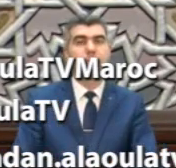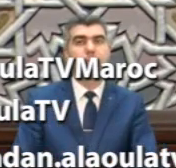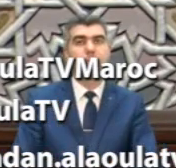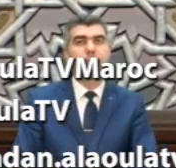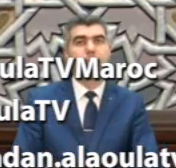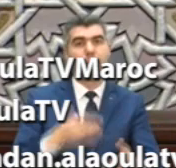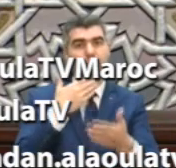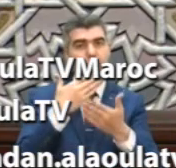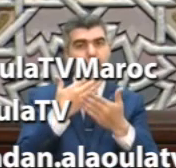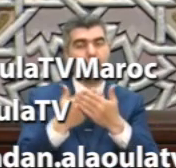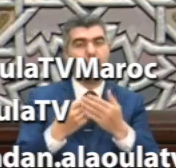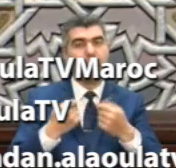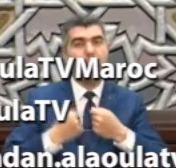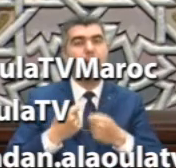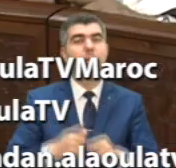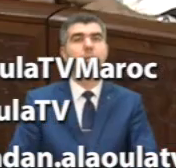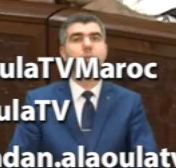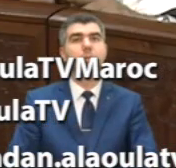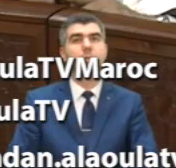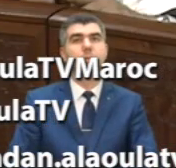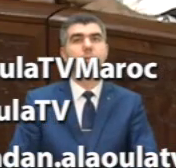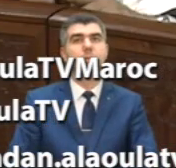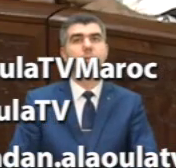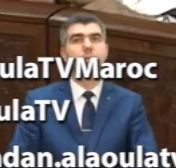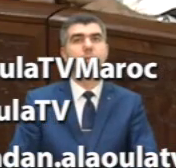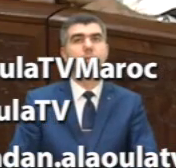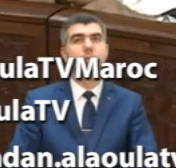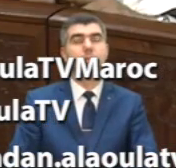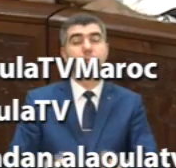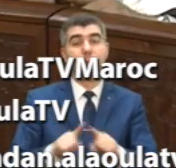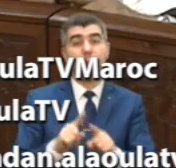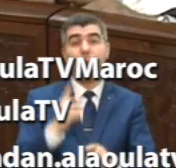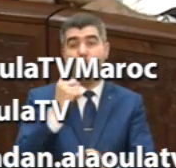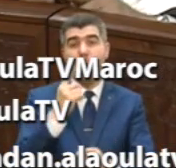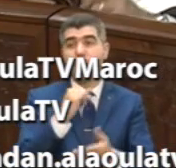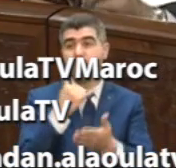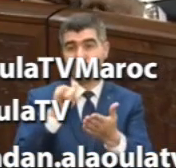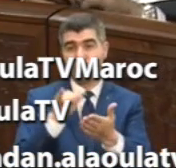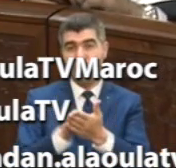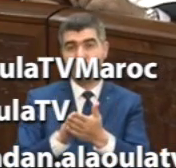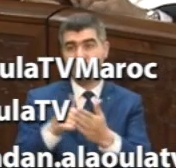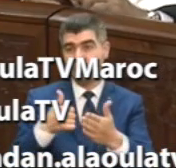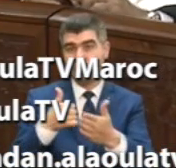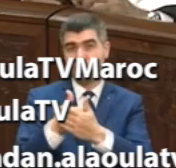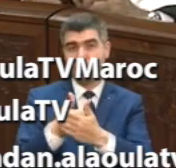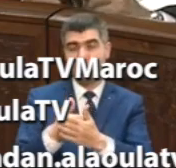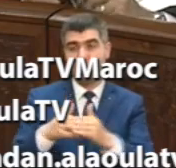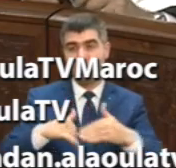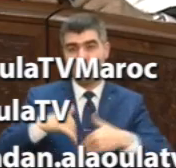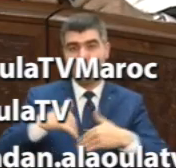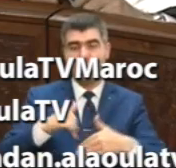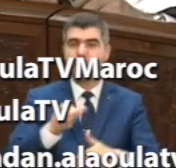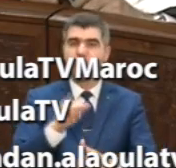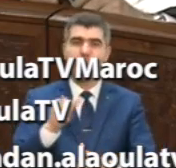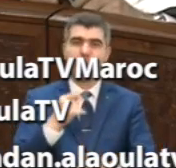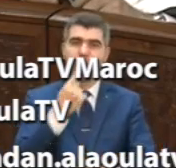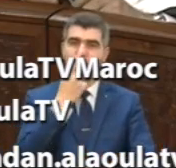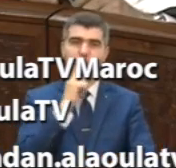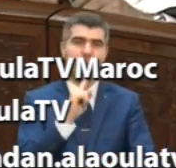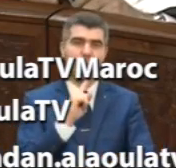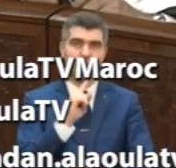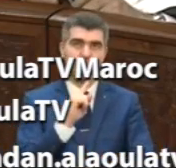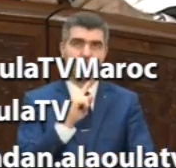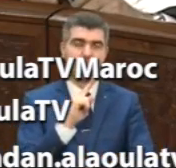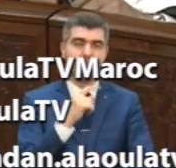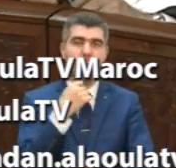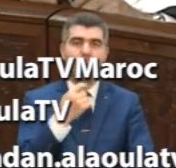السيد الرئيس، هو لا يمكن ان يشرفنا انه يموت مغربي واحد على الطرق ديالنا، لكن يجب ان نعتذر بان هناك تحسن في